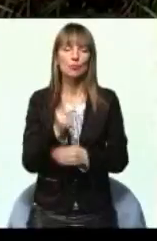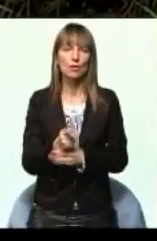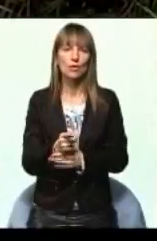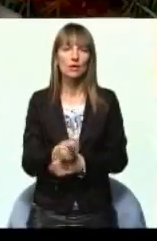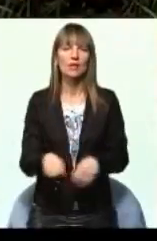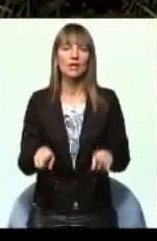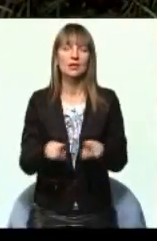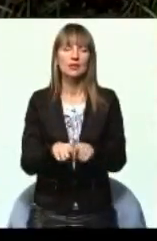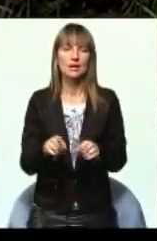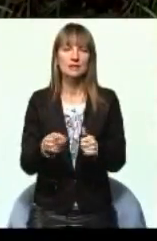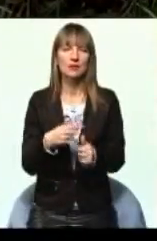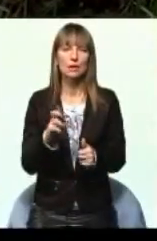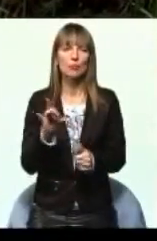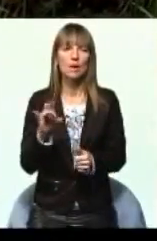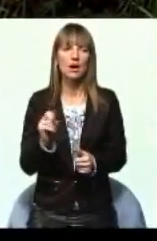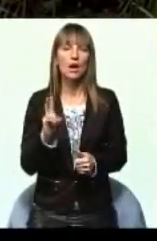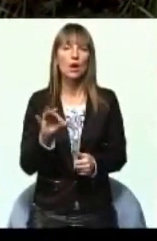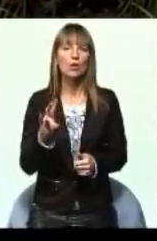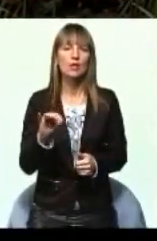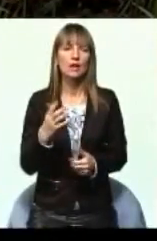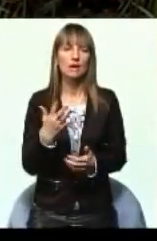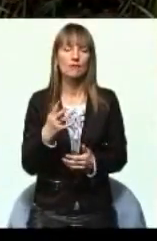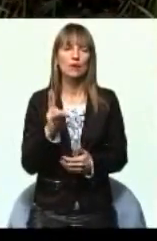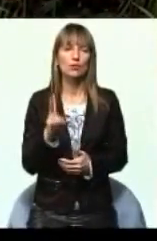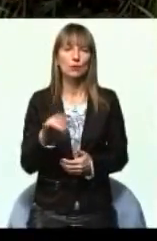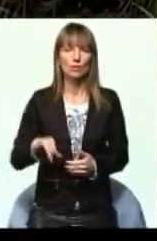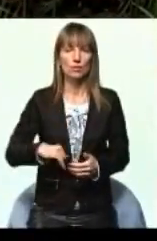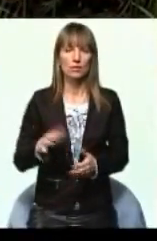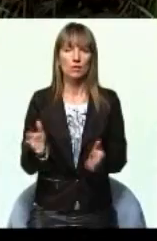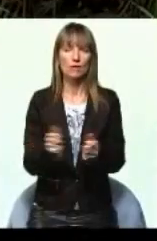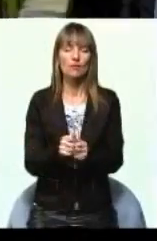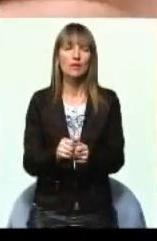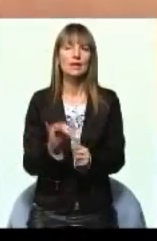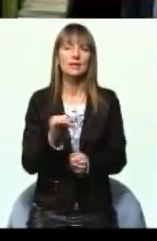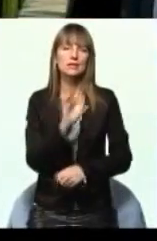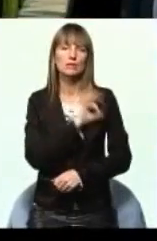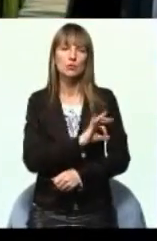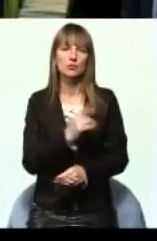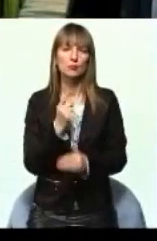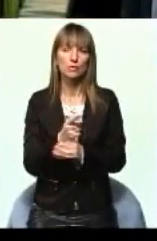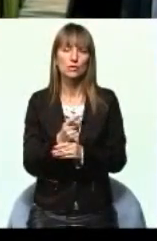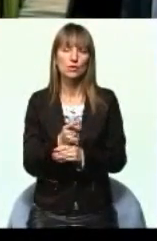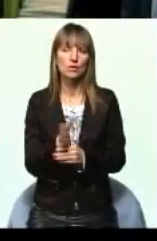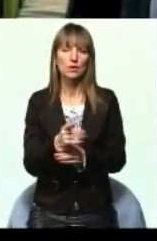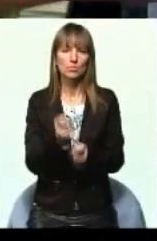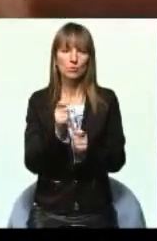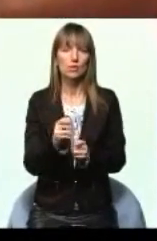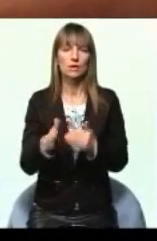званих браконьєрів, що ловлять рибу у заборонених місцях або використовують заборонені знаряддя, карають за законом.